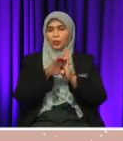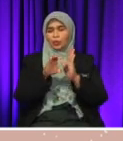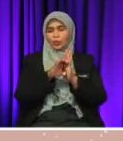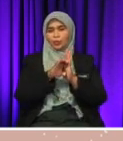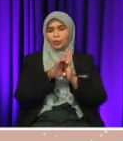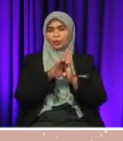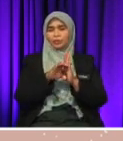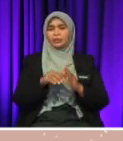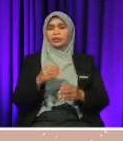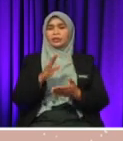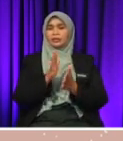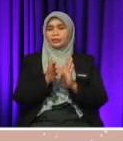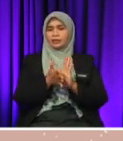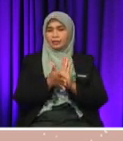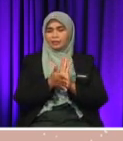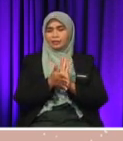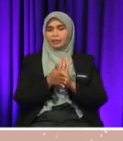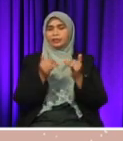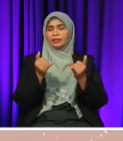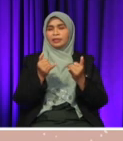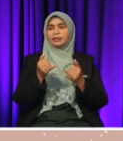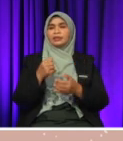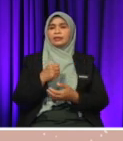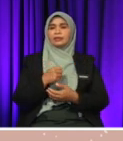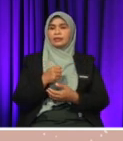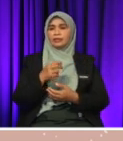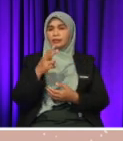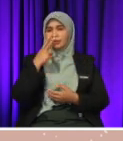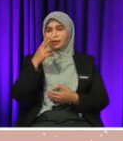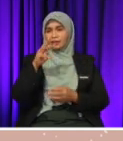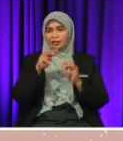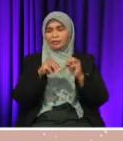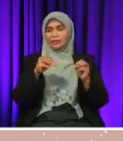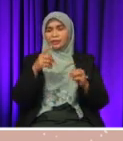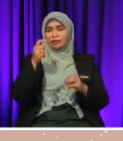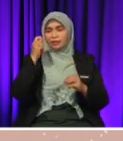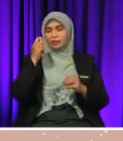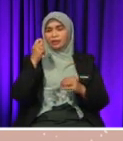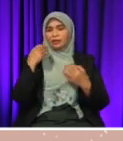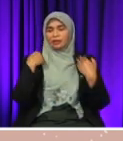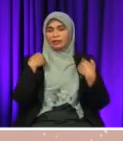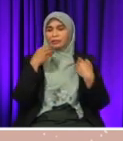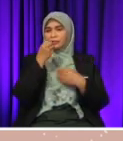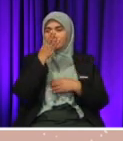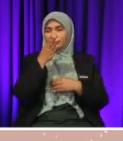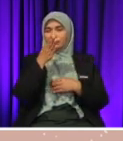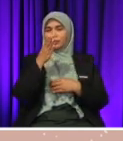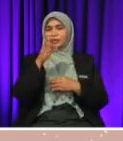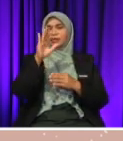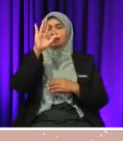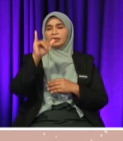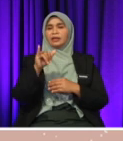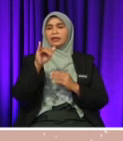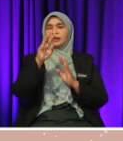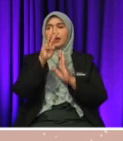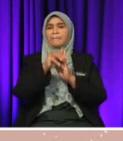contoh jadi dekat sini nah jadi wahana adik-adikan yang mengekang bahasa tangan yang